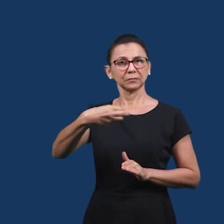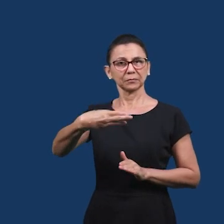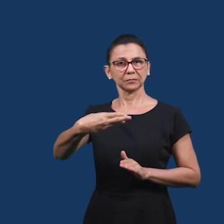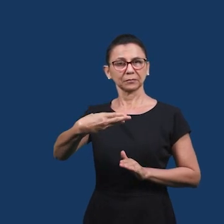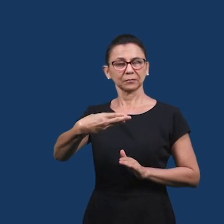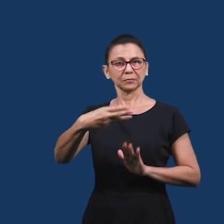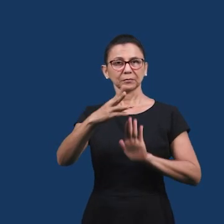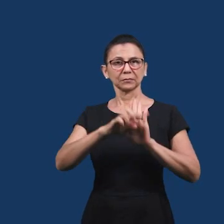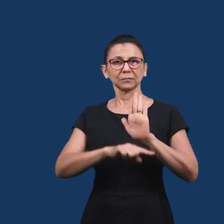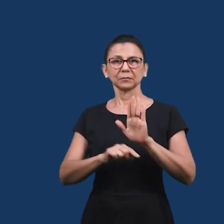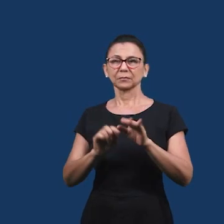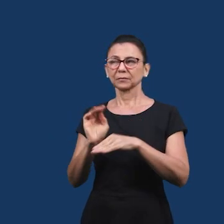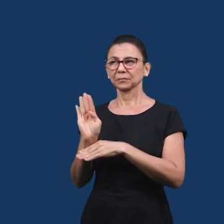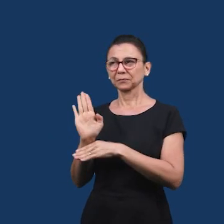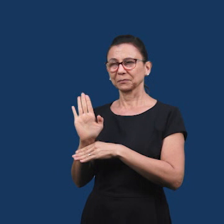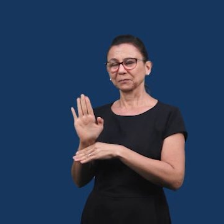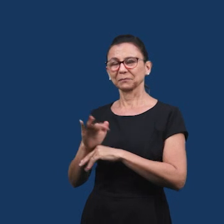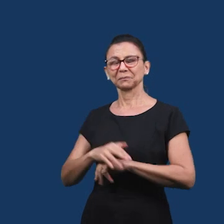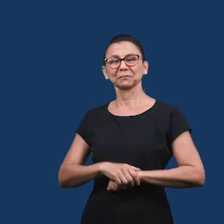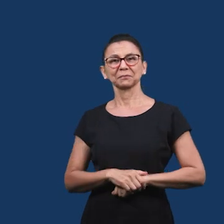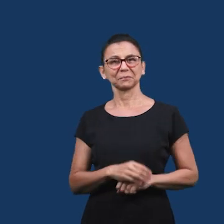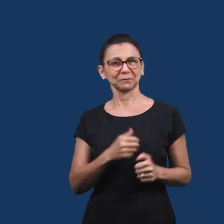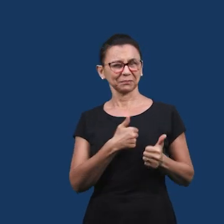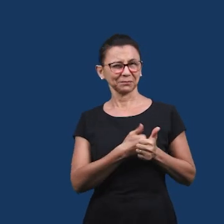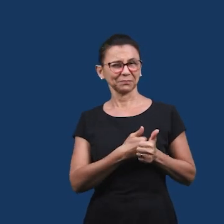chapitre 24, à partir du verset 13.